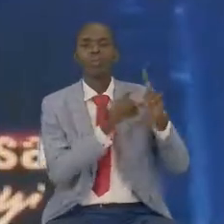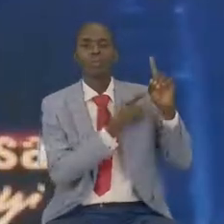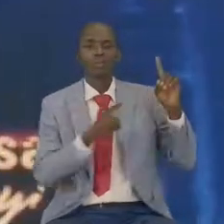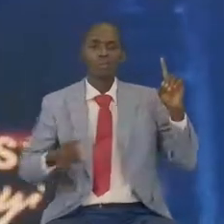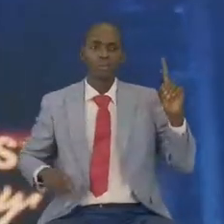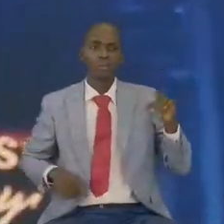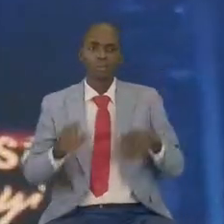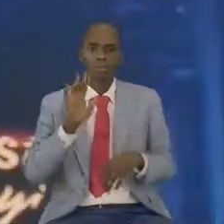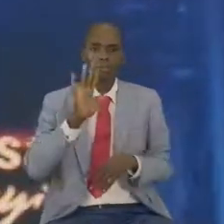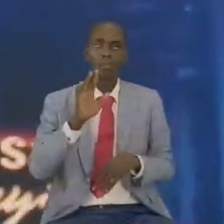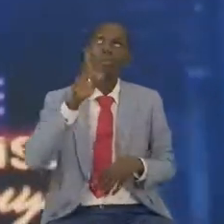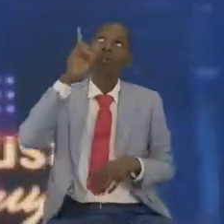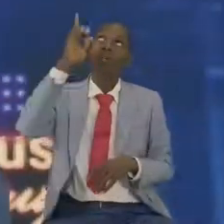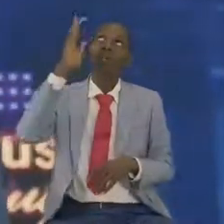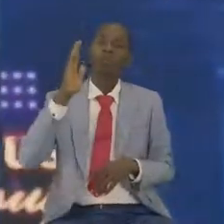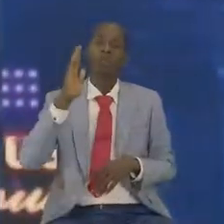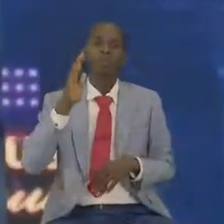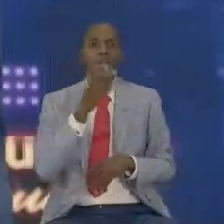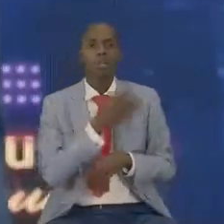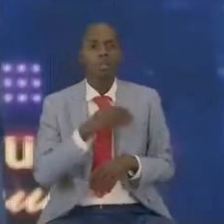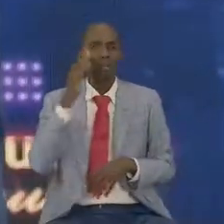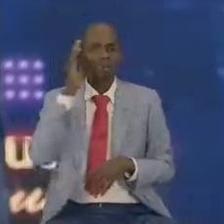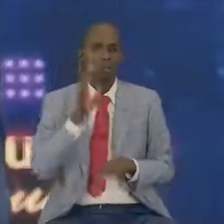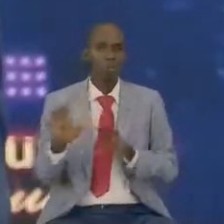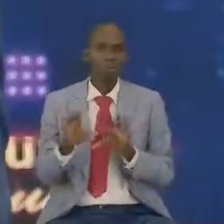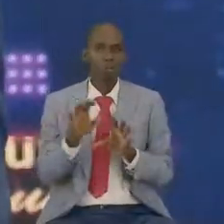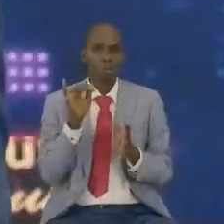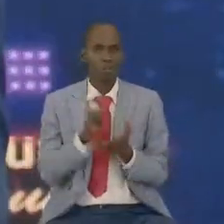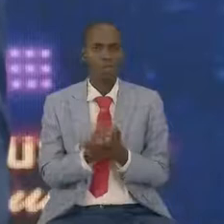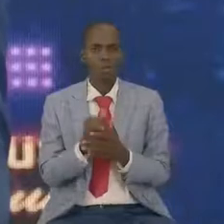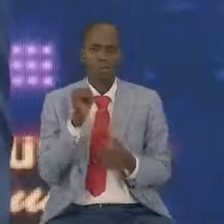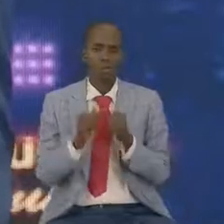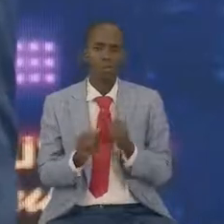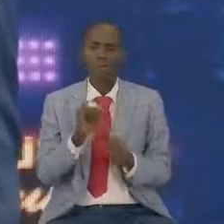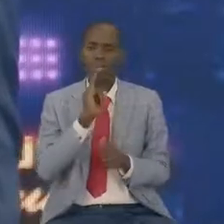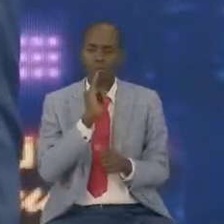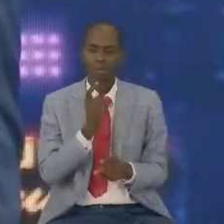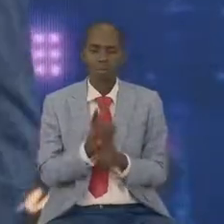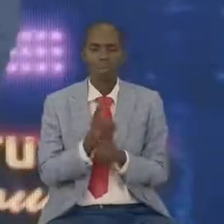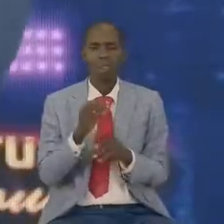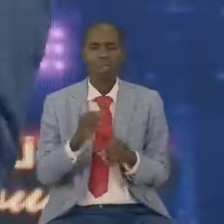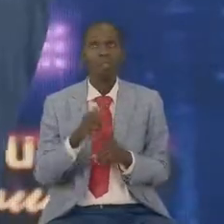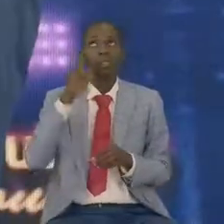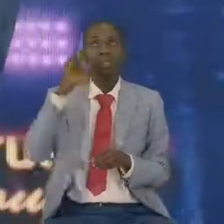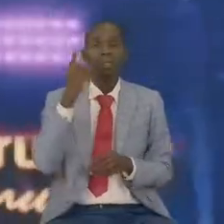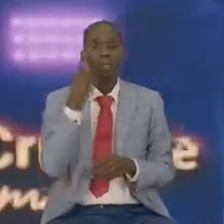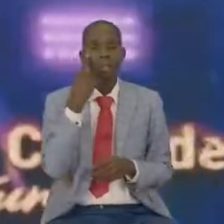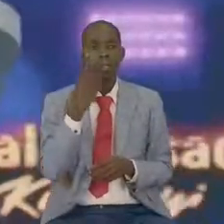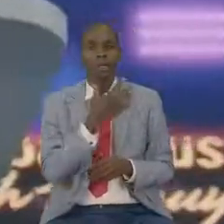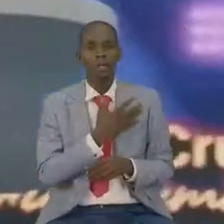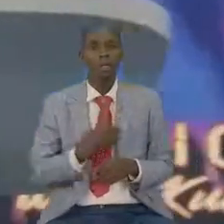si tu fais ce qui est droit à ses yeux, si tu prêtes l'oreille à ses commandements, et si